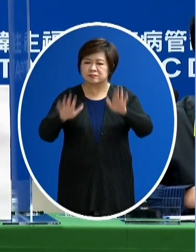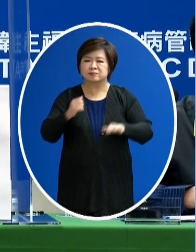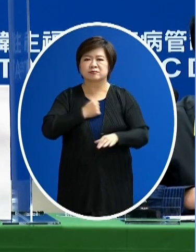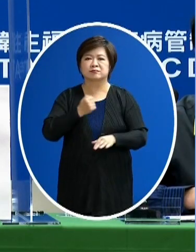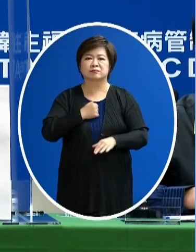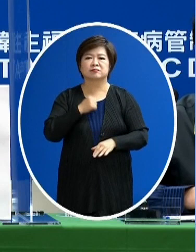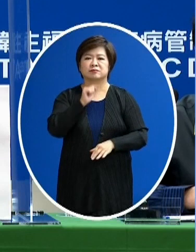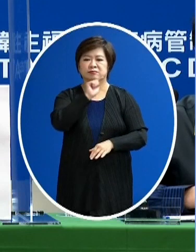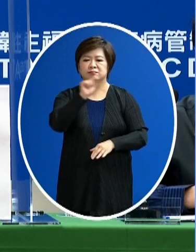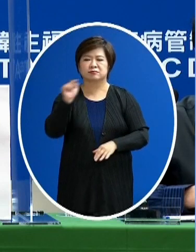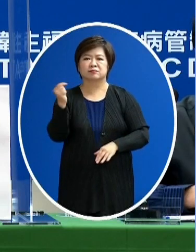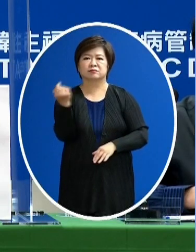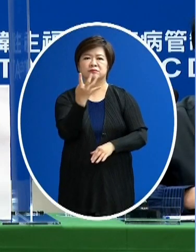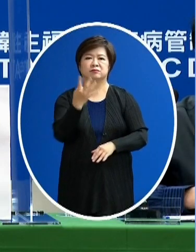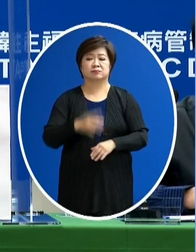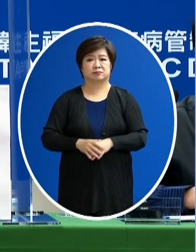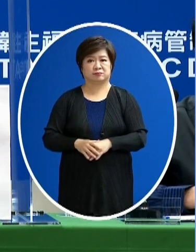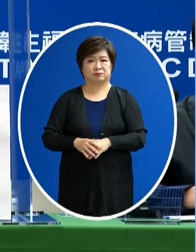次